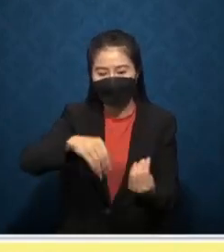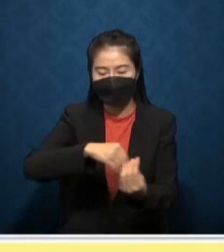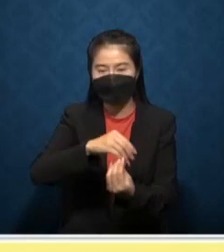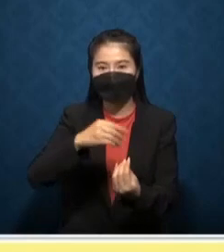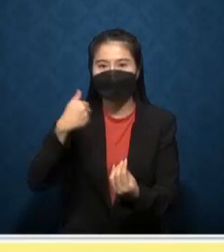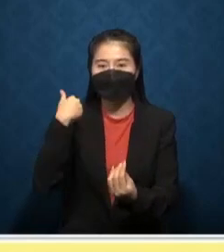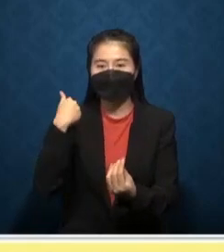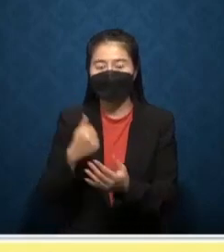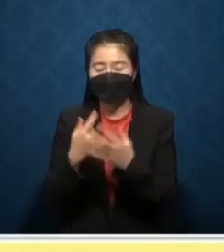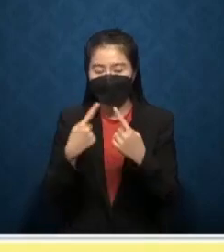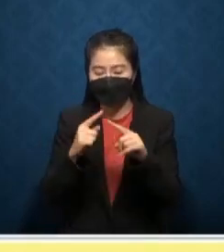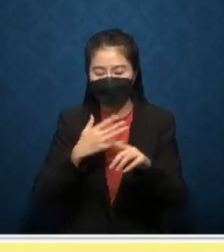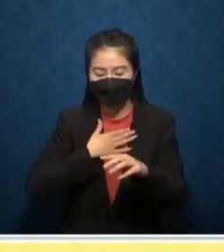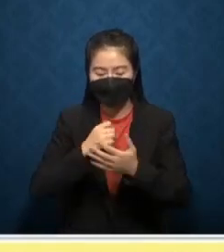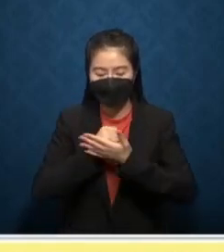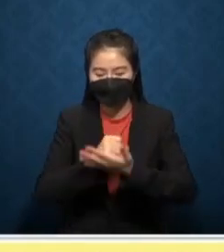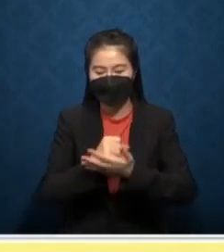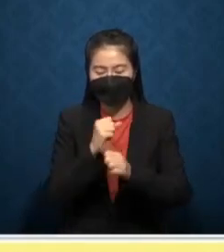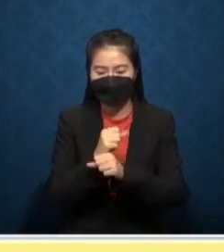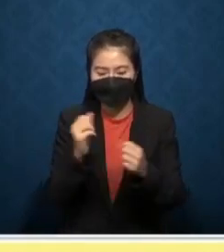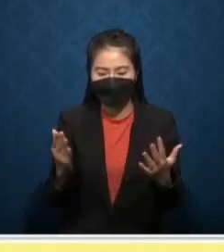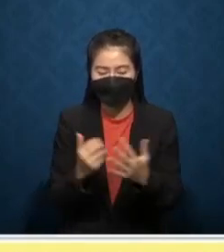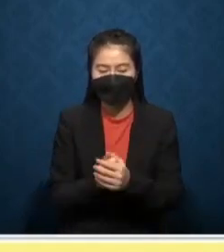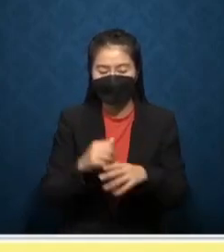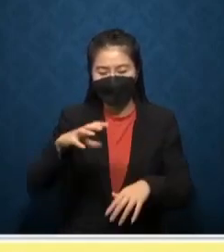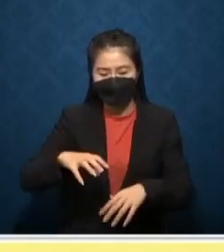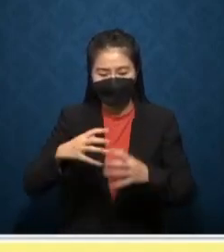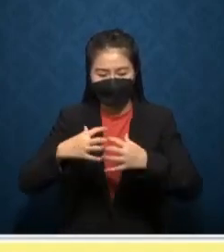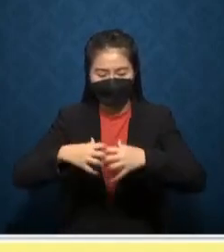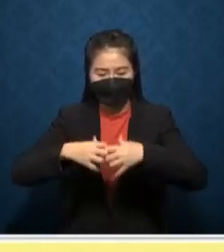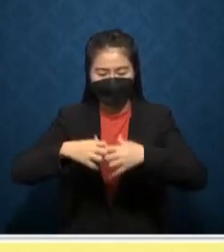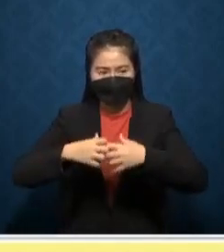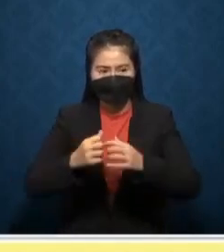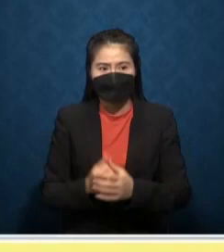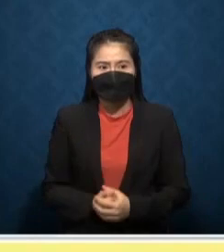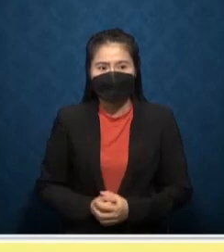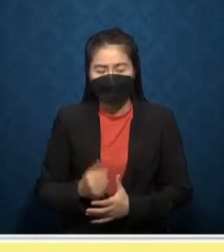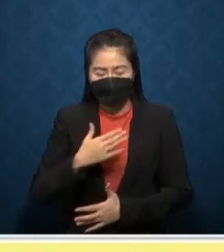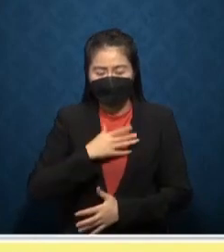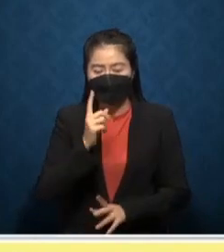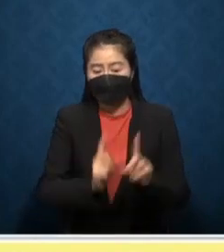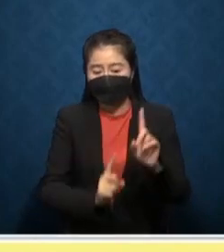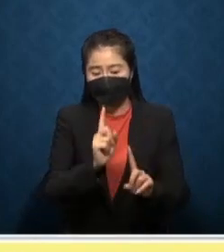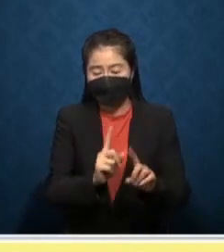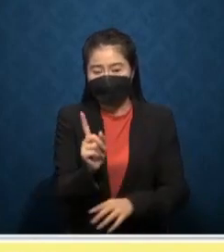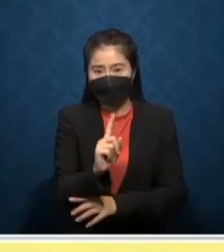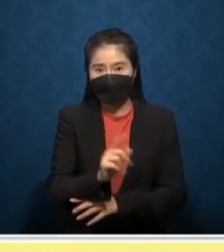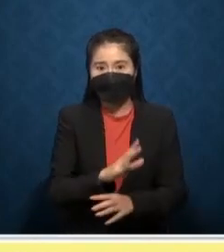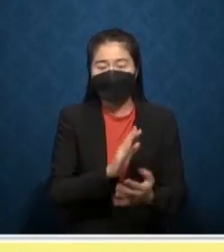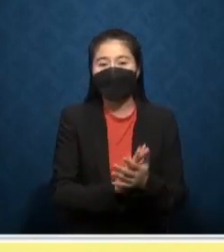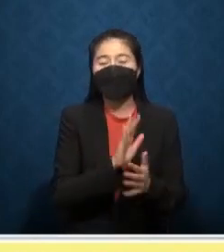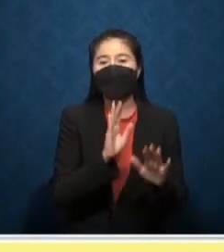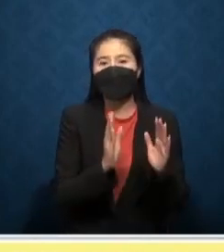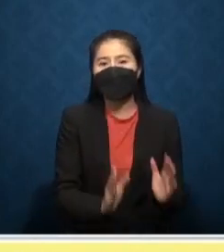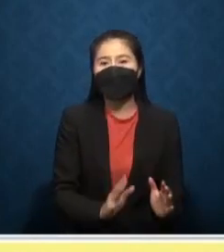อย่ไรนั้นในหน่งนิคมุศากรรม ประชธรรณ์ผมประเมินวาจะต้องมีคน 16,000